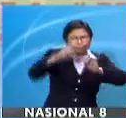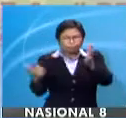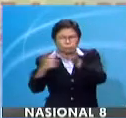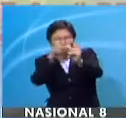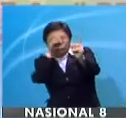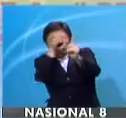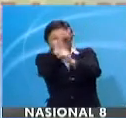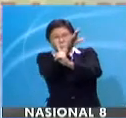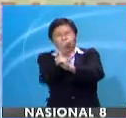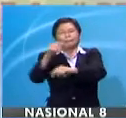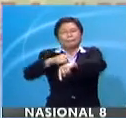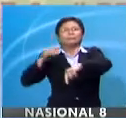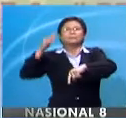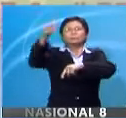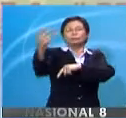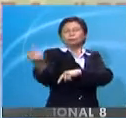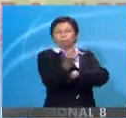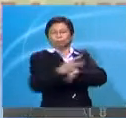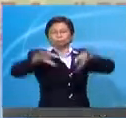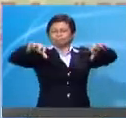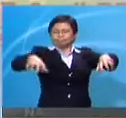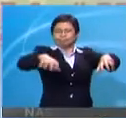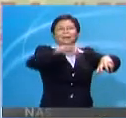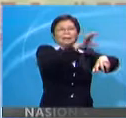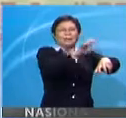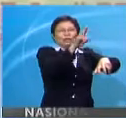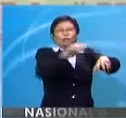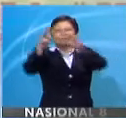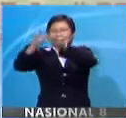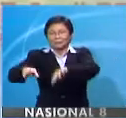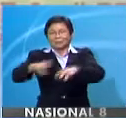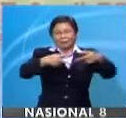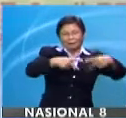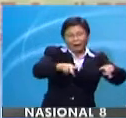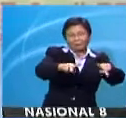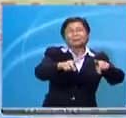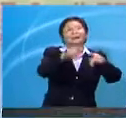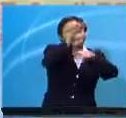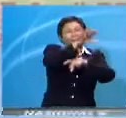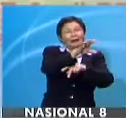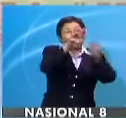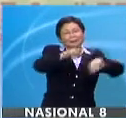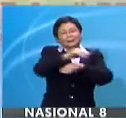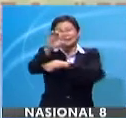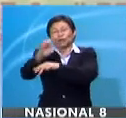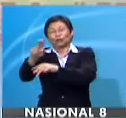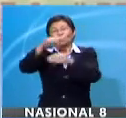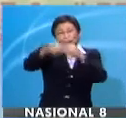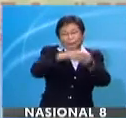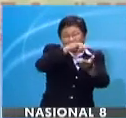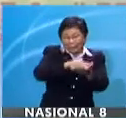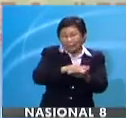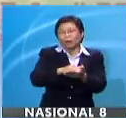hala tuju dan juga masa depan kedua-dua rantau ataupun pasaran ASEAN dan juga EU. Dalam konteks ini, senada